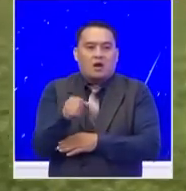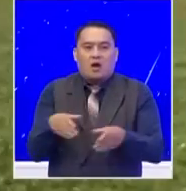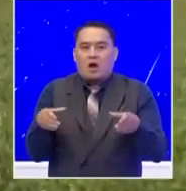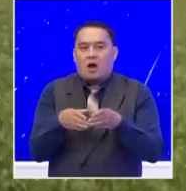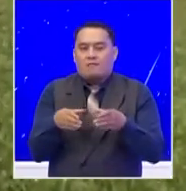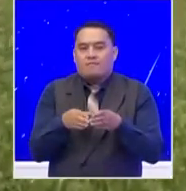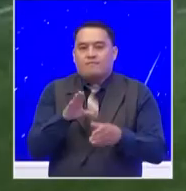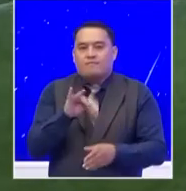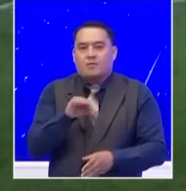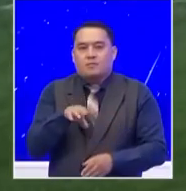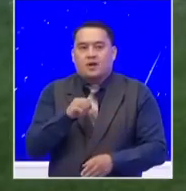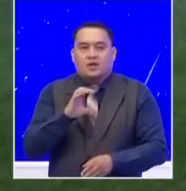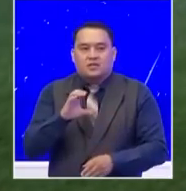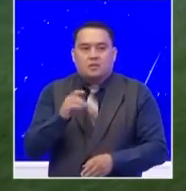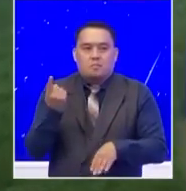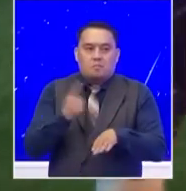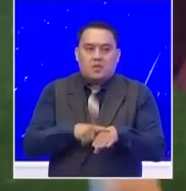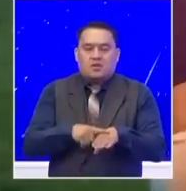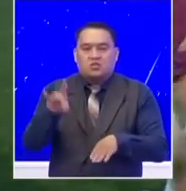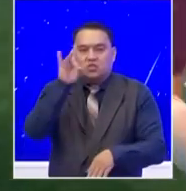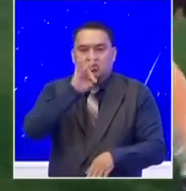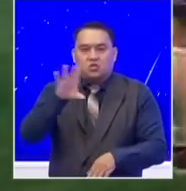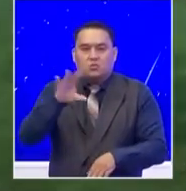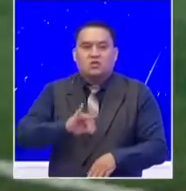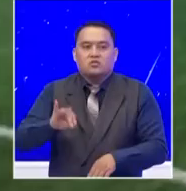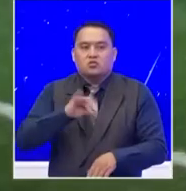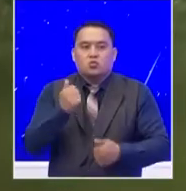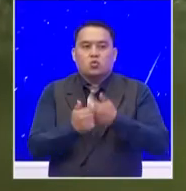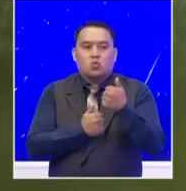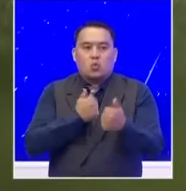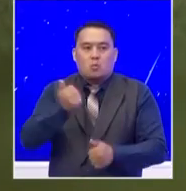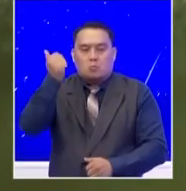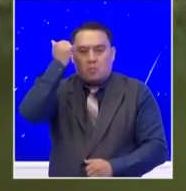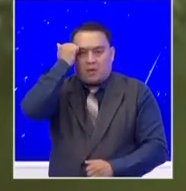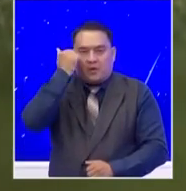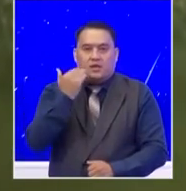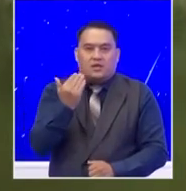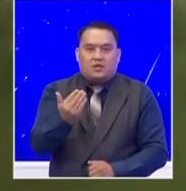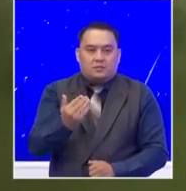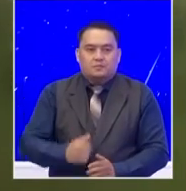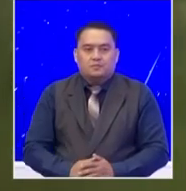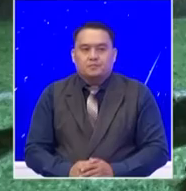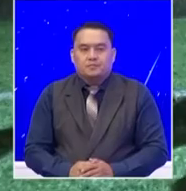команда VIP-Press. Они стали первыми чемпионами в истории турнира памяти Бейсена Куранбека.